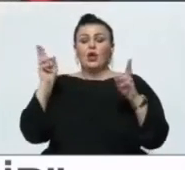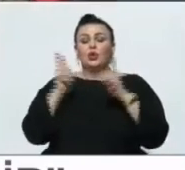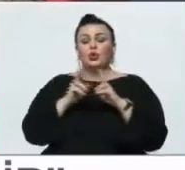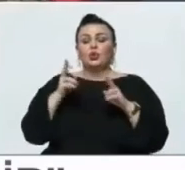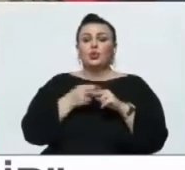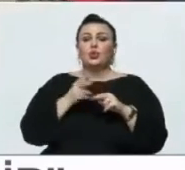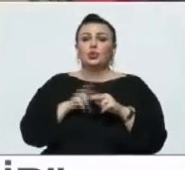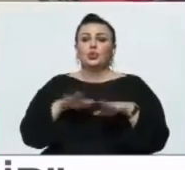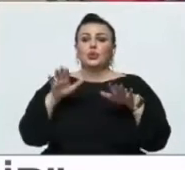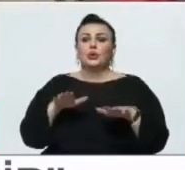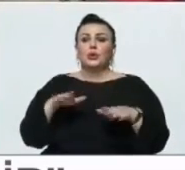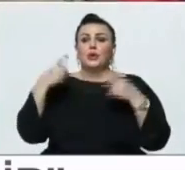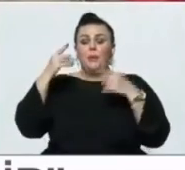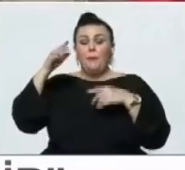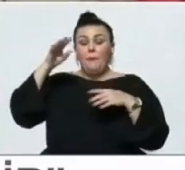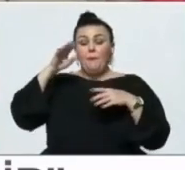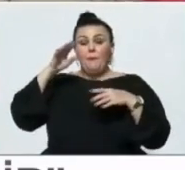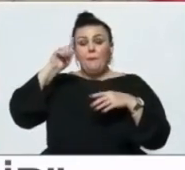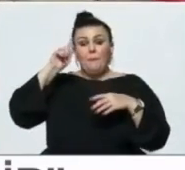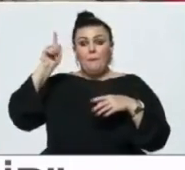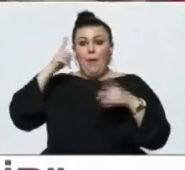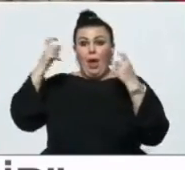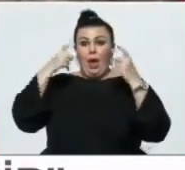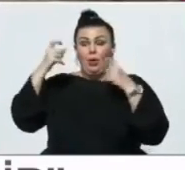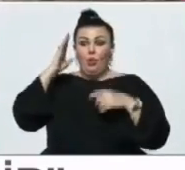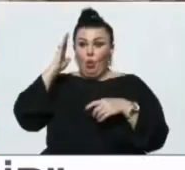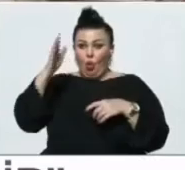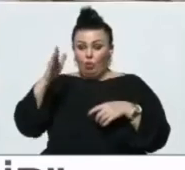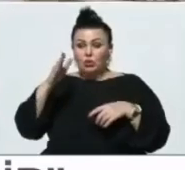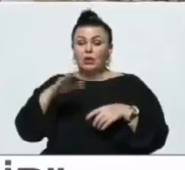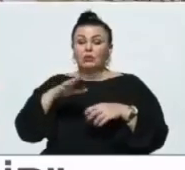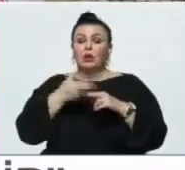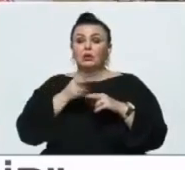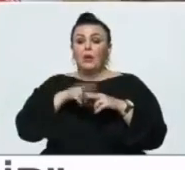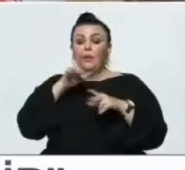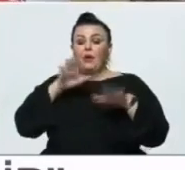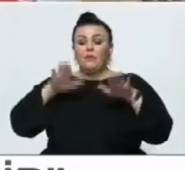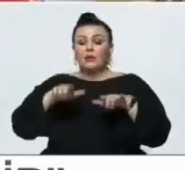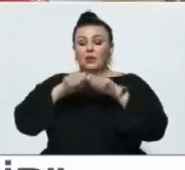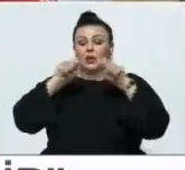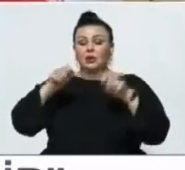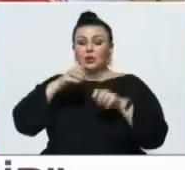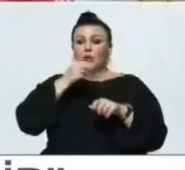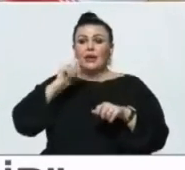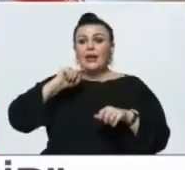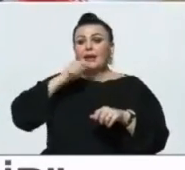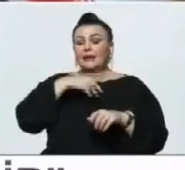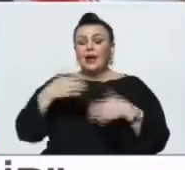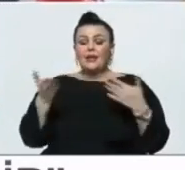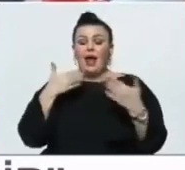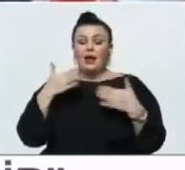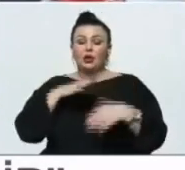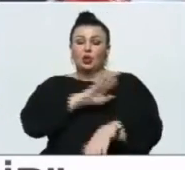görüşün yeri məlum olsa da hələ ki tam olaraq vaxtı açıqlanmayıb və Cavad Zərif onu da qeyd elədi ki, iqtisadi